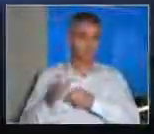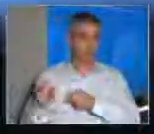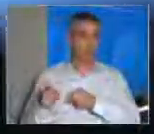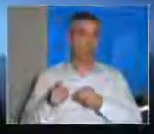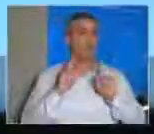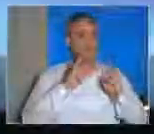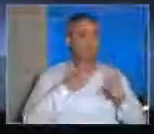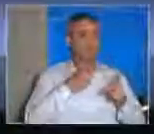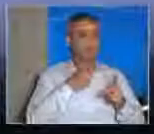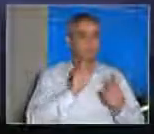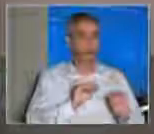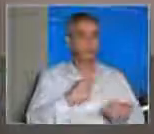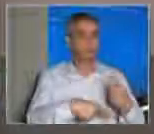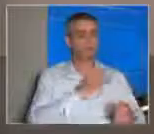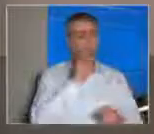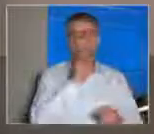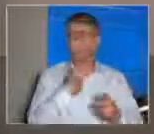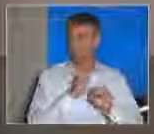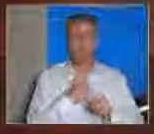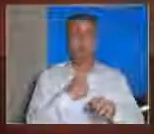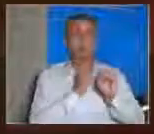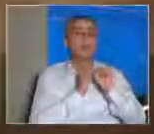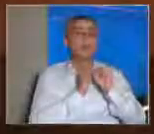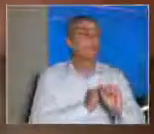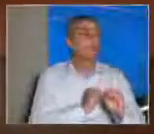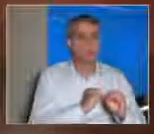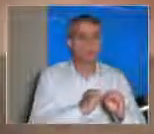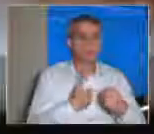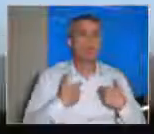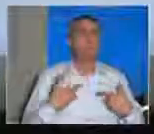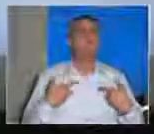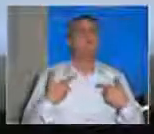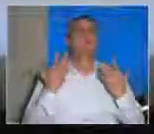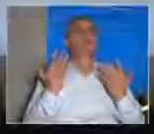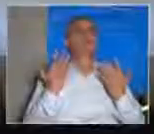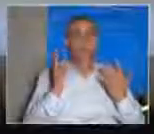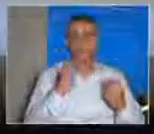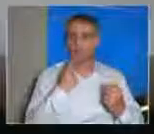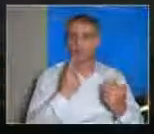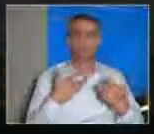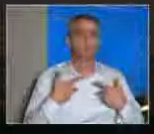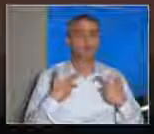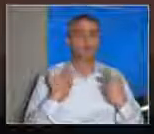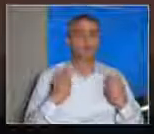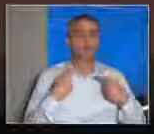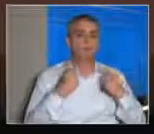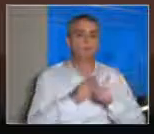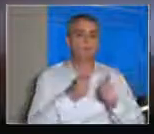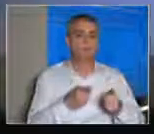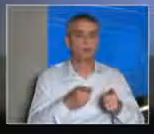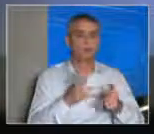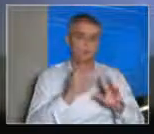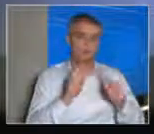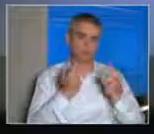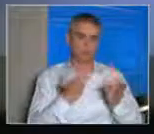זה להעביר את זה לדור הצעיר. אני, מה זה בעד? אני מאושר, אם אפשר להגיד מאושר בכזה יום,